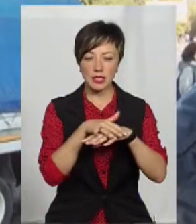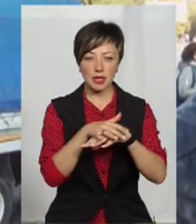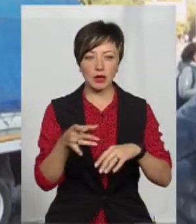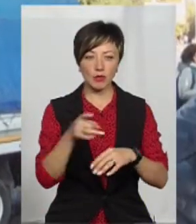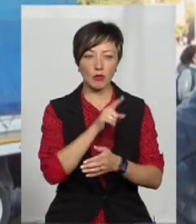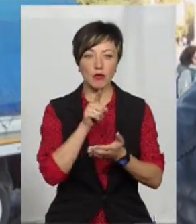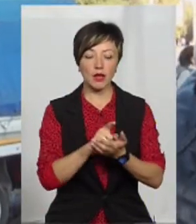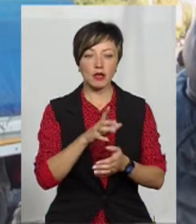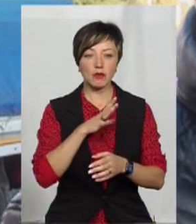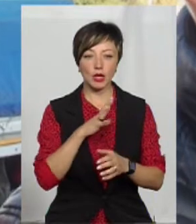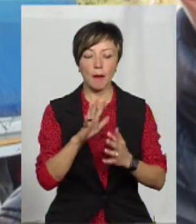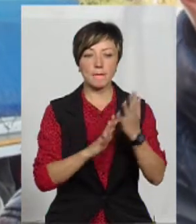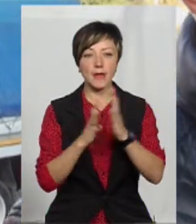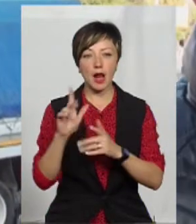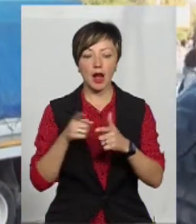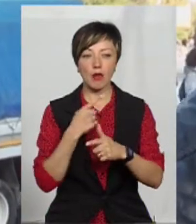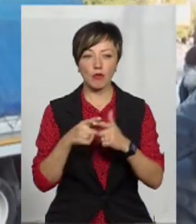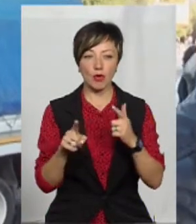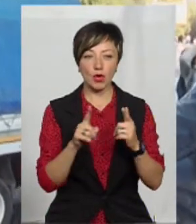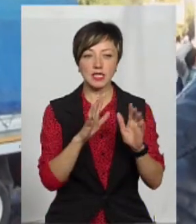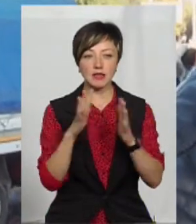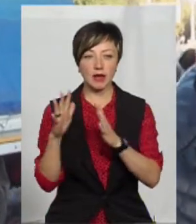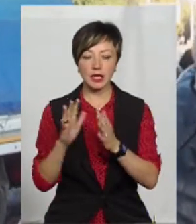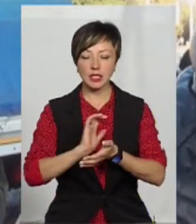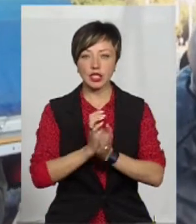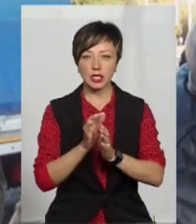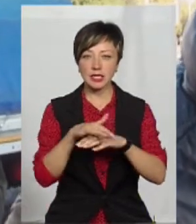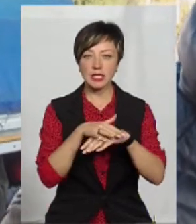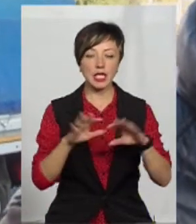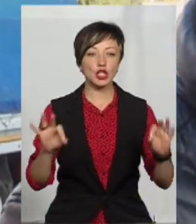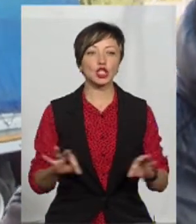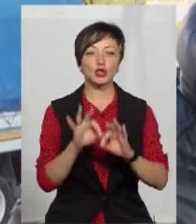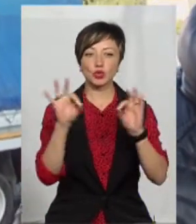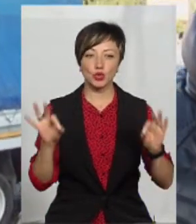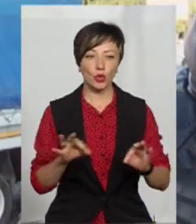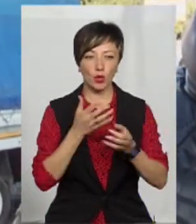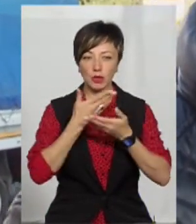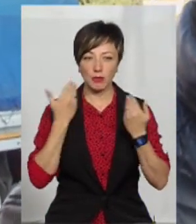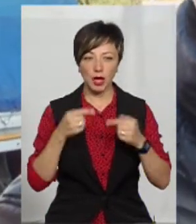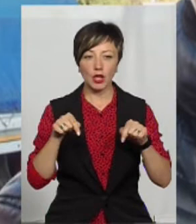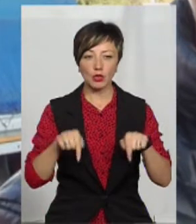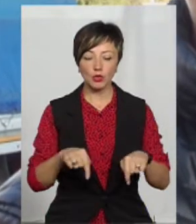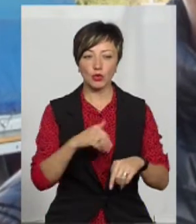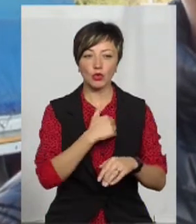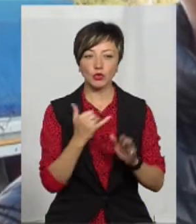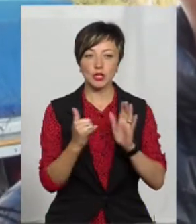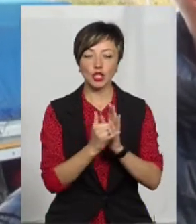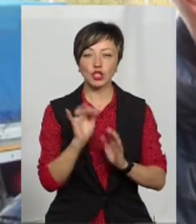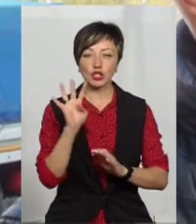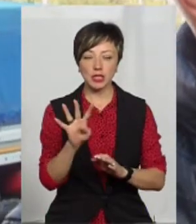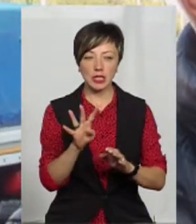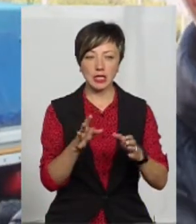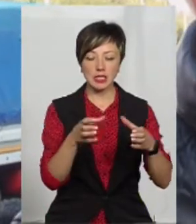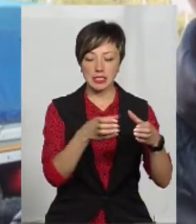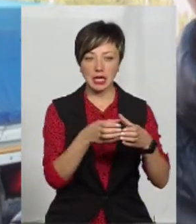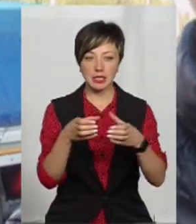повинен бути парк або сквер, а він щільно заселений і на ньому немає взагалі нічого. Тут хочуть поставити 4 секції. На 4 секціях,